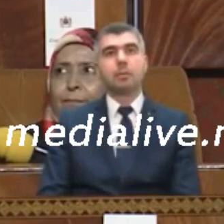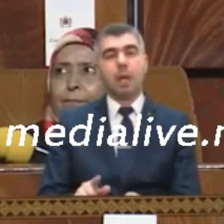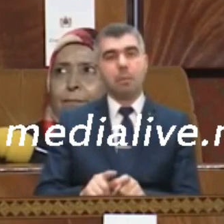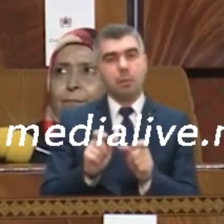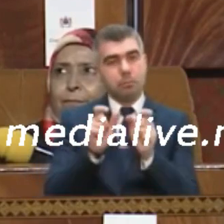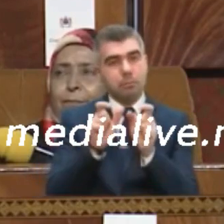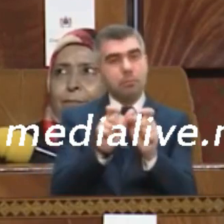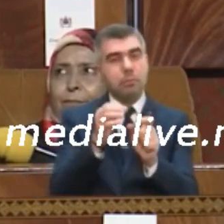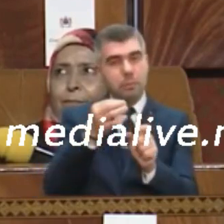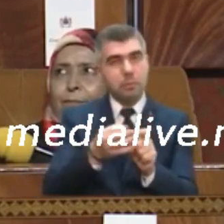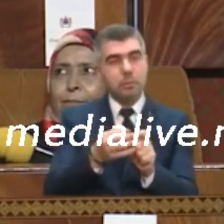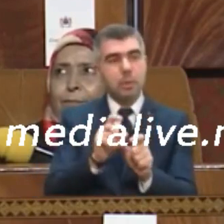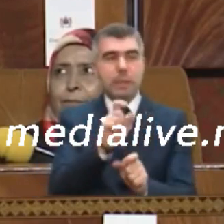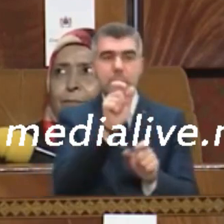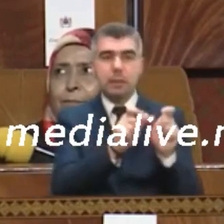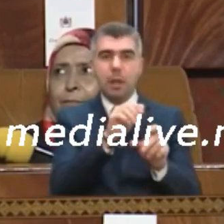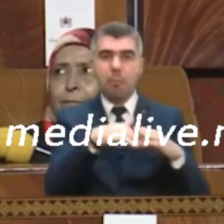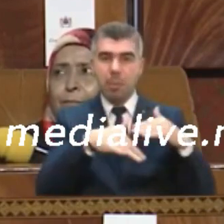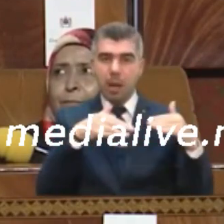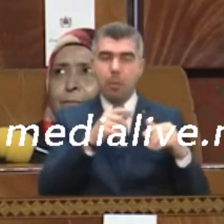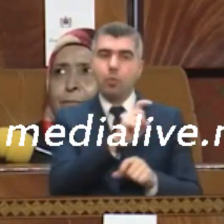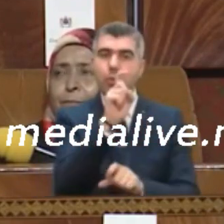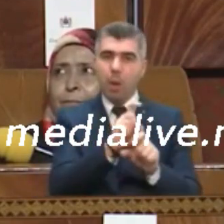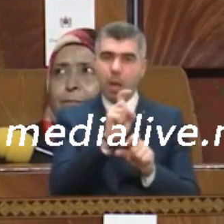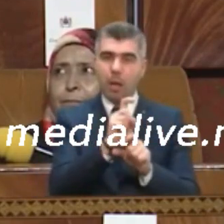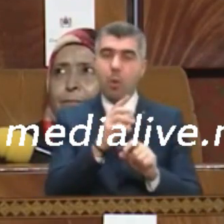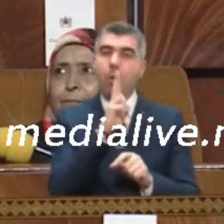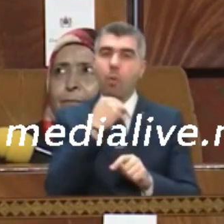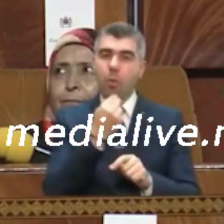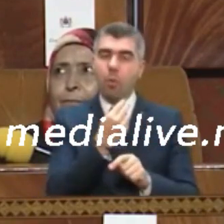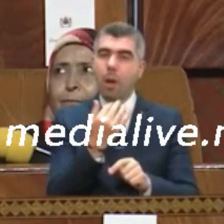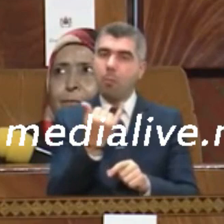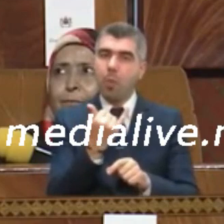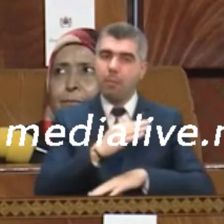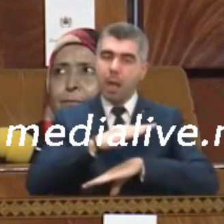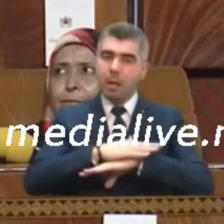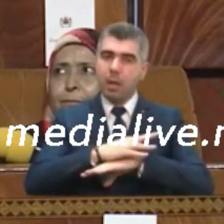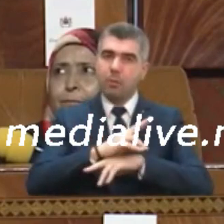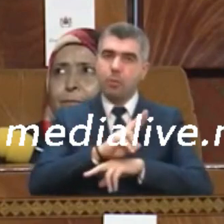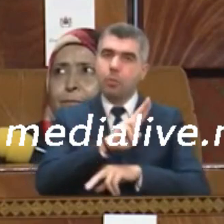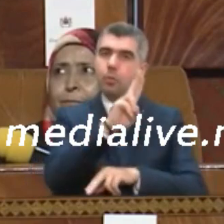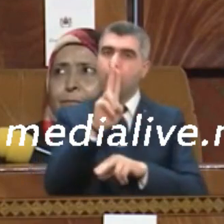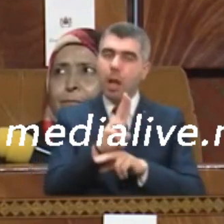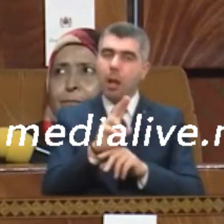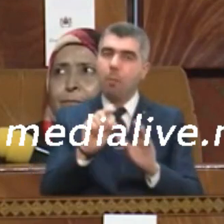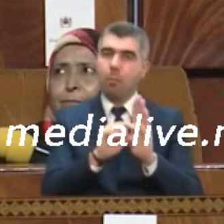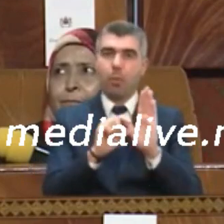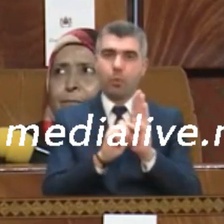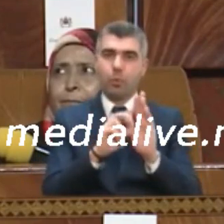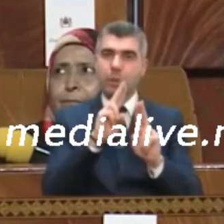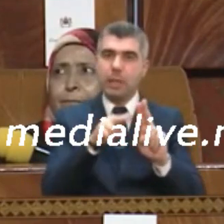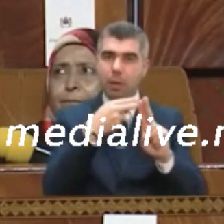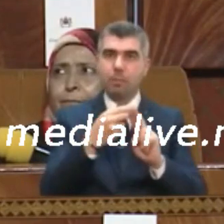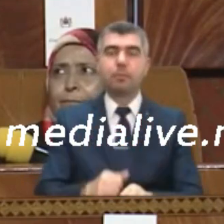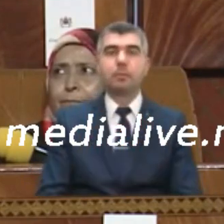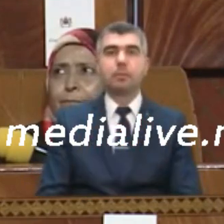السادة النواب كيطرحوا الأسئلة والحكومة تلتزم بأنها تجيب على السؤال في الموضوع. إذا كان كل